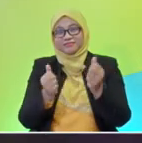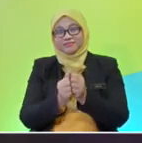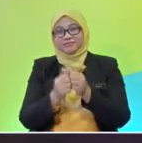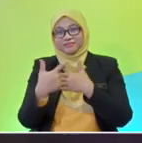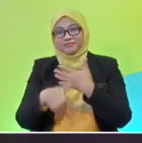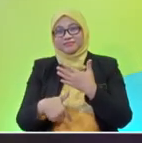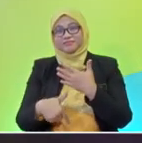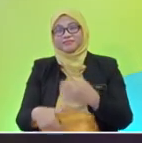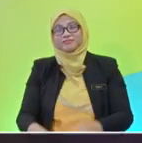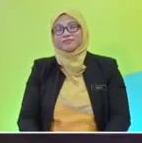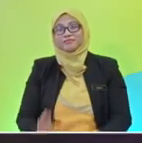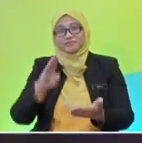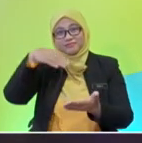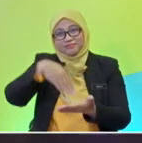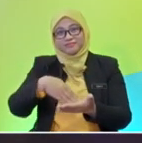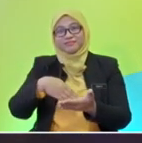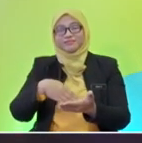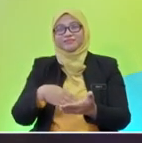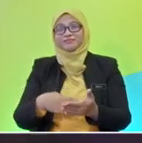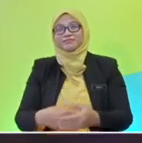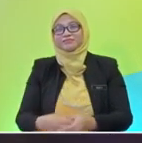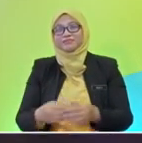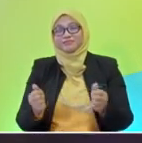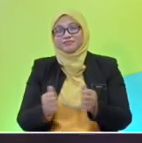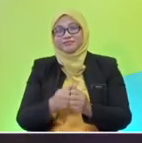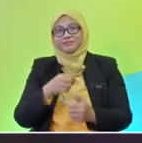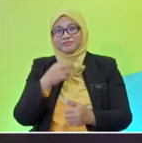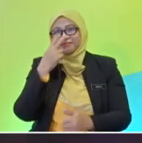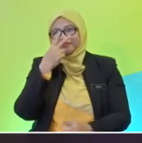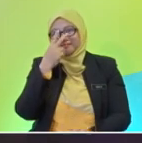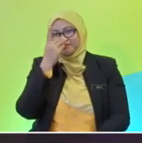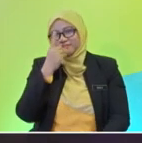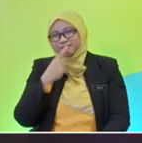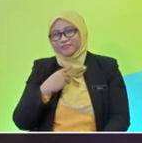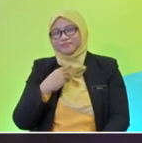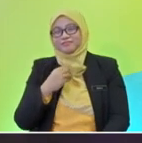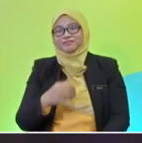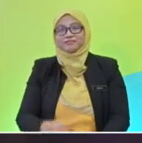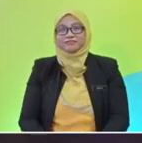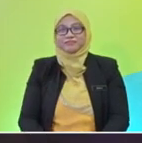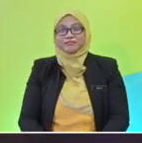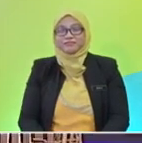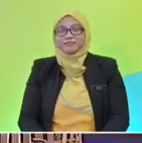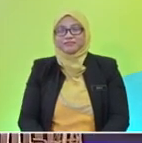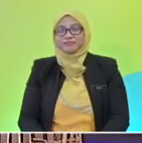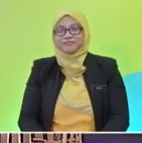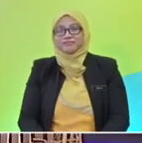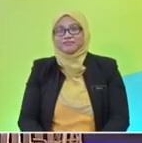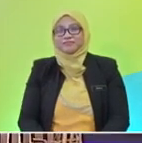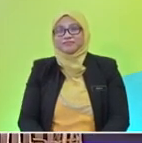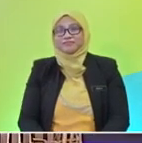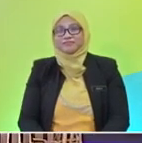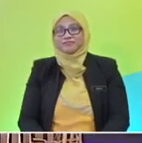Bangkit dari persada luka dan akhirnya untuk ku balut luka lama. Tepat sekali. Jadi puisi ni mungkin